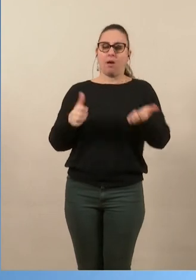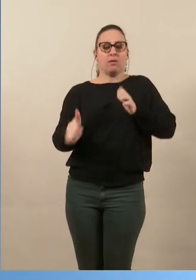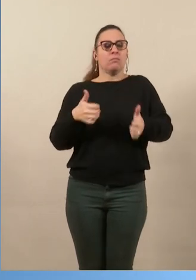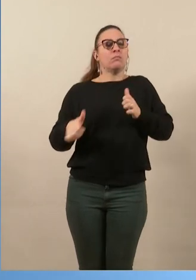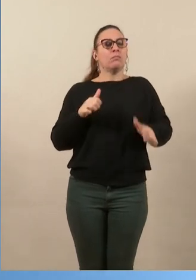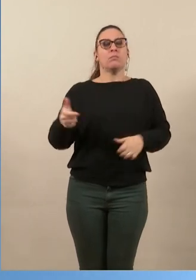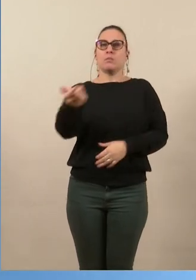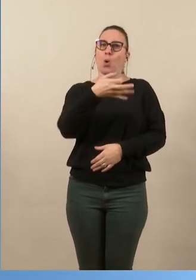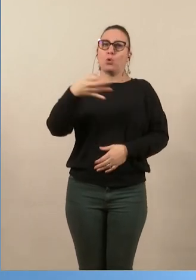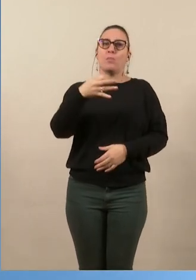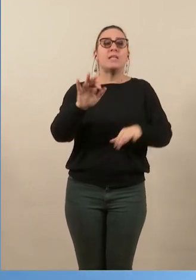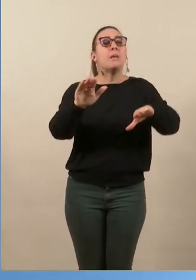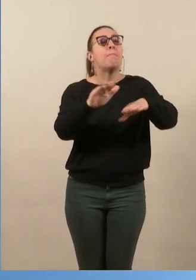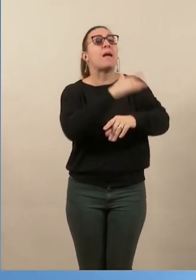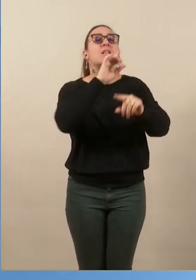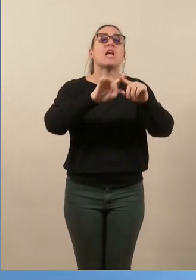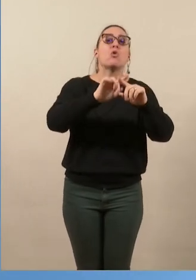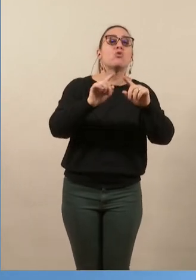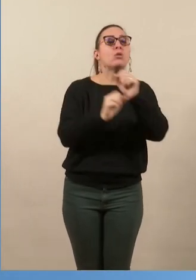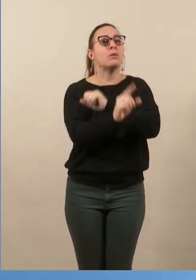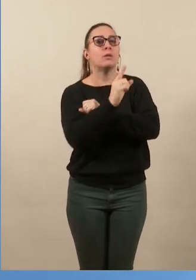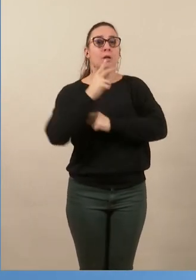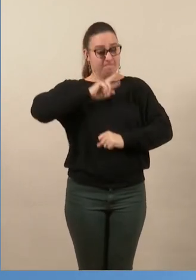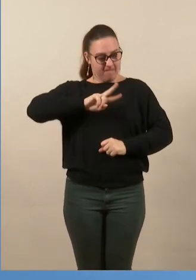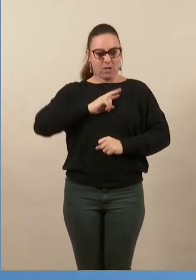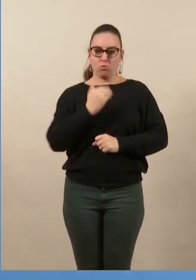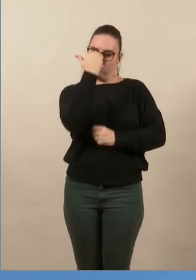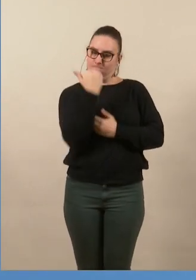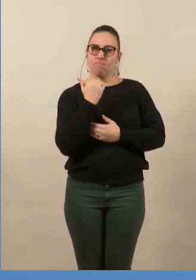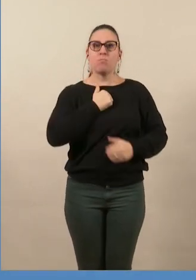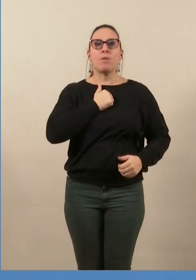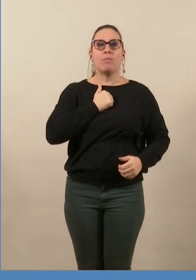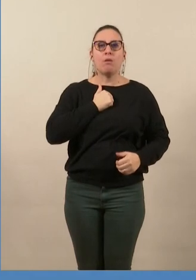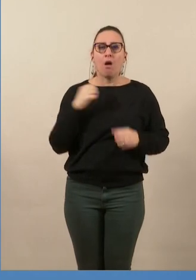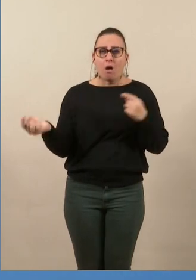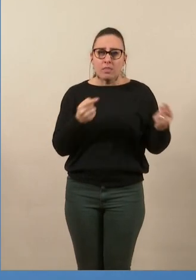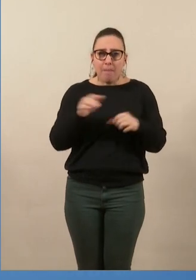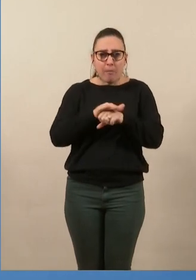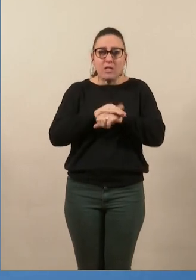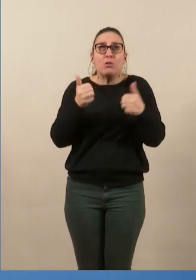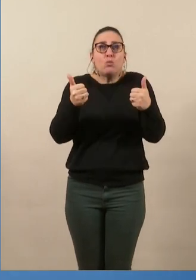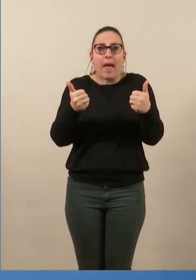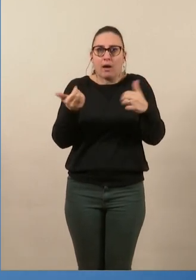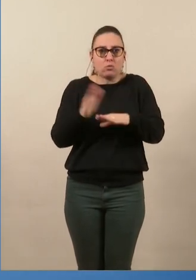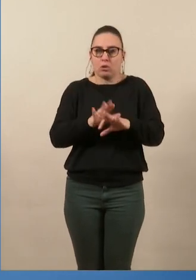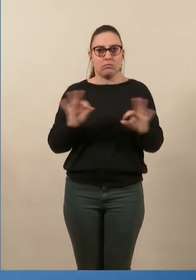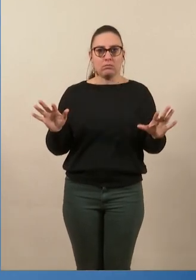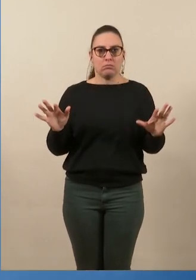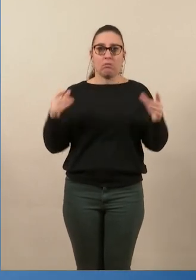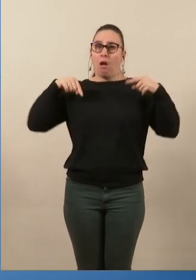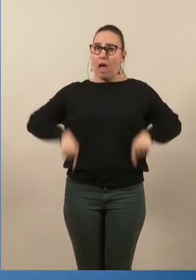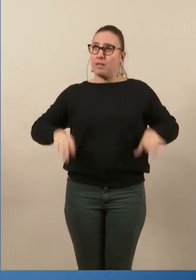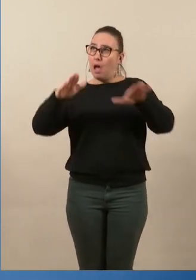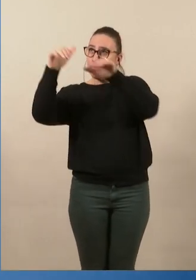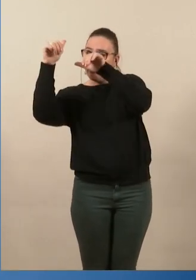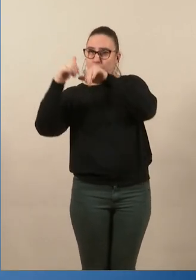automatiquement s'il se passe quelque chose on est propre assureur il y aurait eu un super débat politique sur l'état qui se désengage